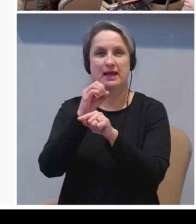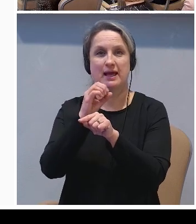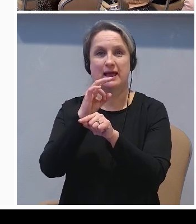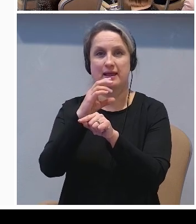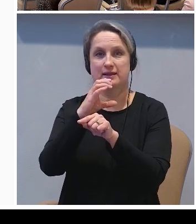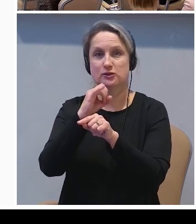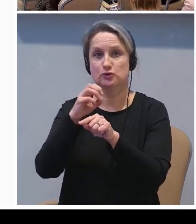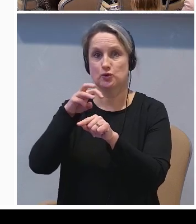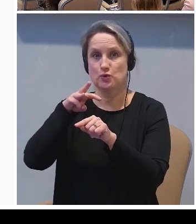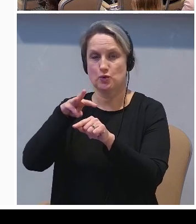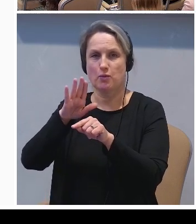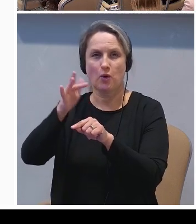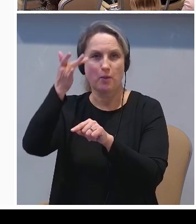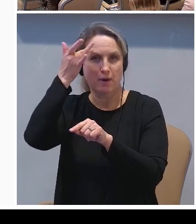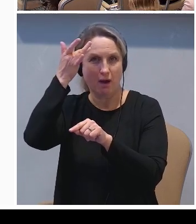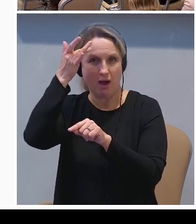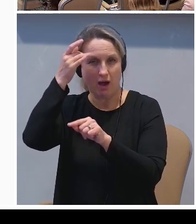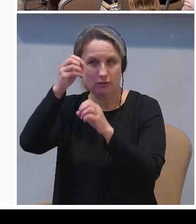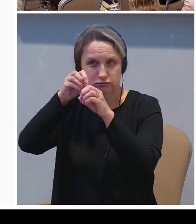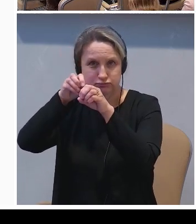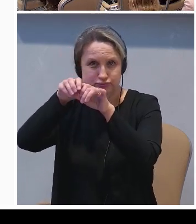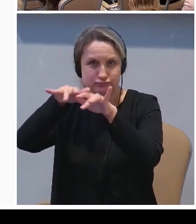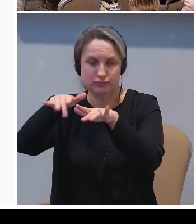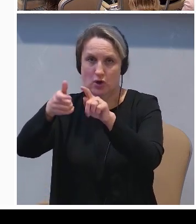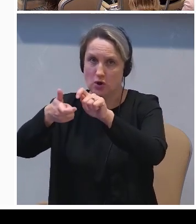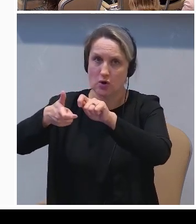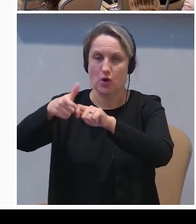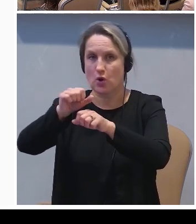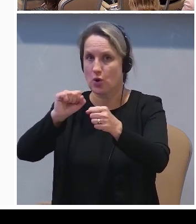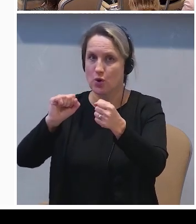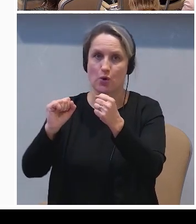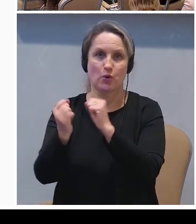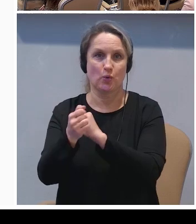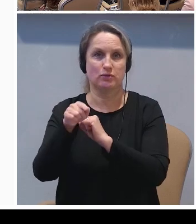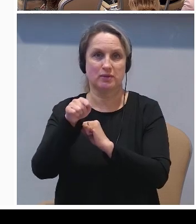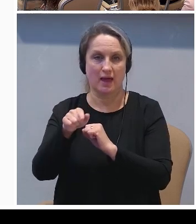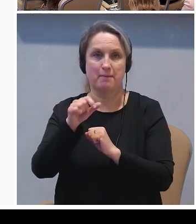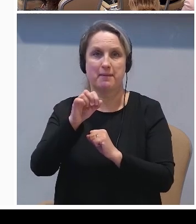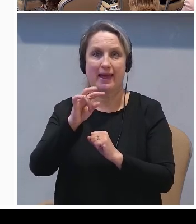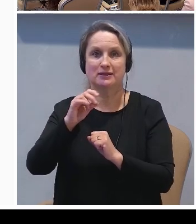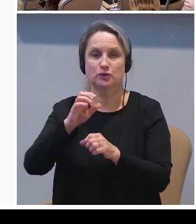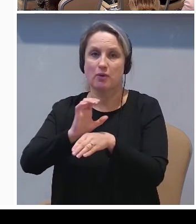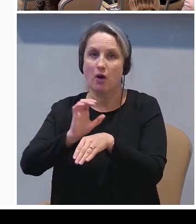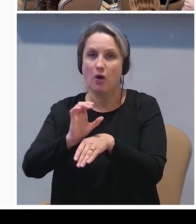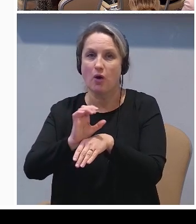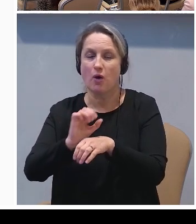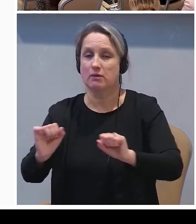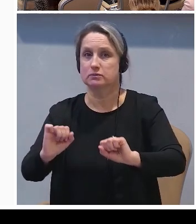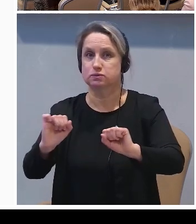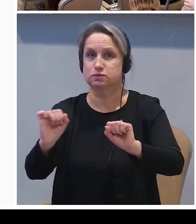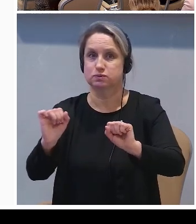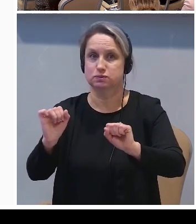ensüümi rutem aiu ja see kiirendab ensüümide tootmist ajus ja viib need kiiremini üle kogukeha